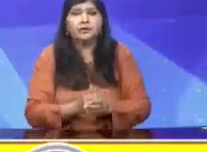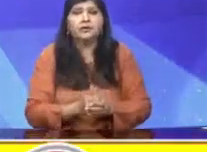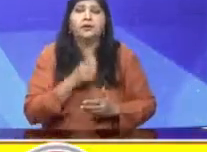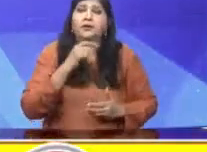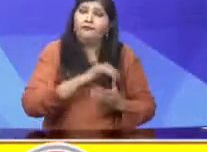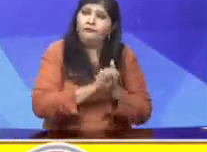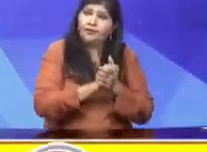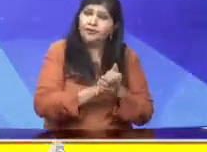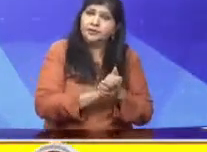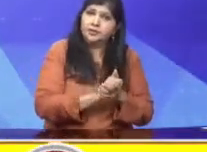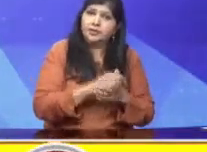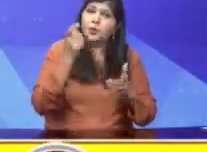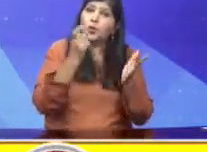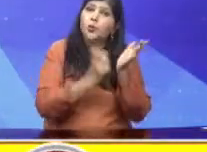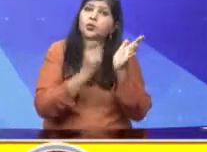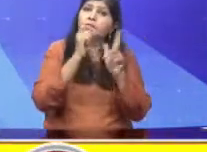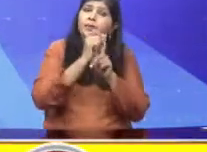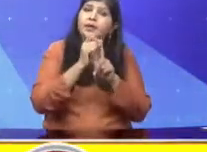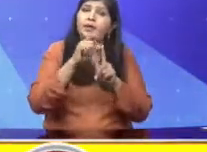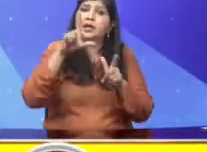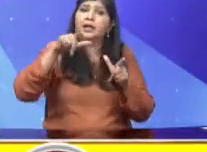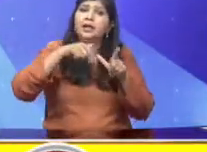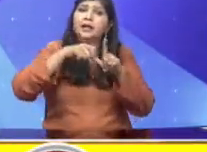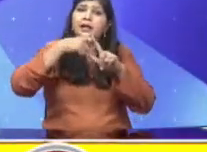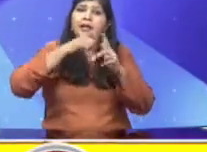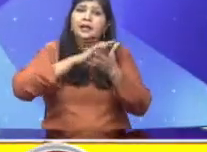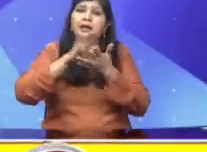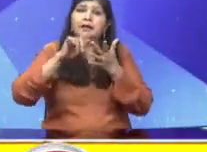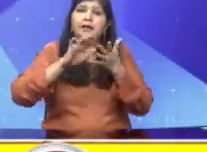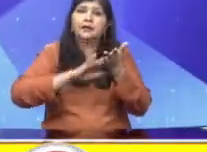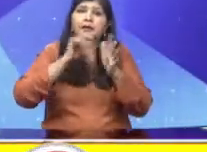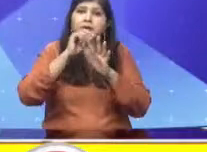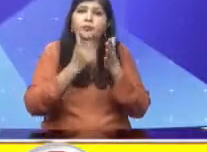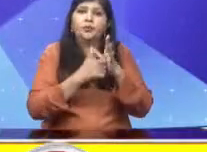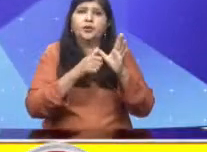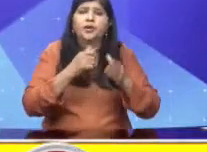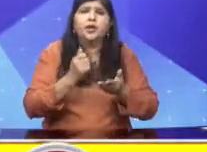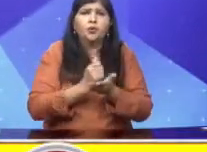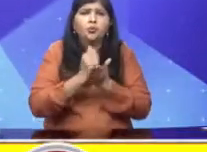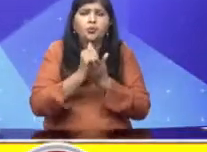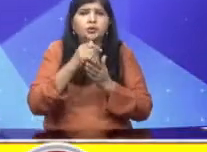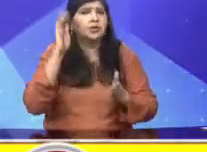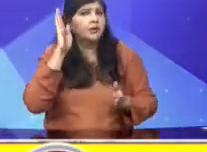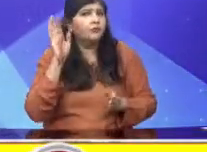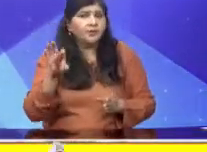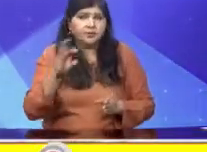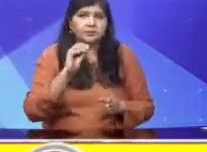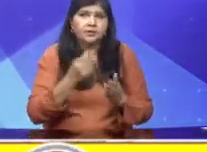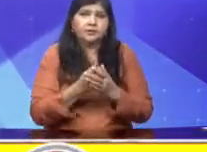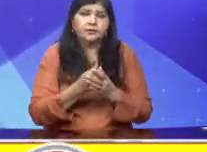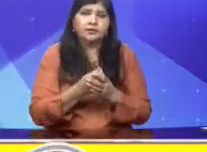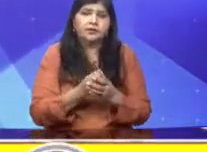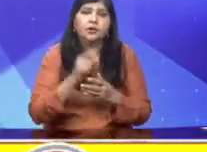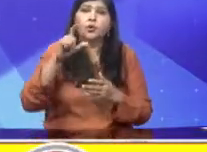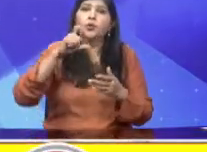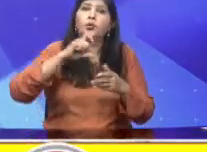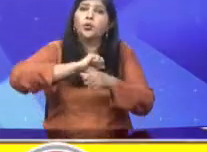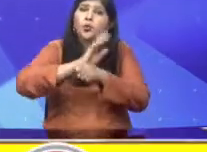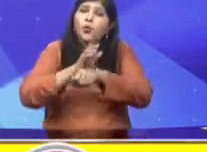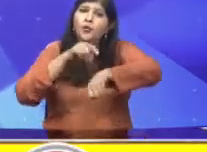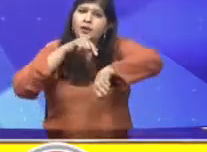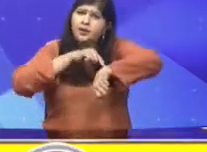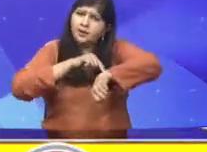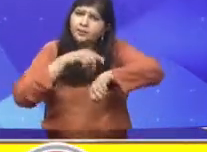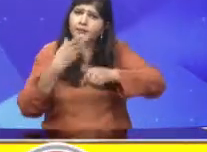साथियों, मुझे उत्तरप्रदेश के लखिमपूर खिरी में किये गए एक प्रयास के बारे में भी पता चला है। कोविड के